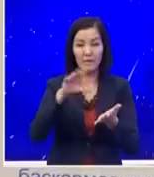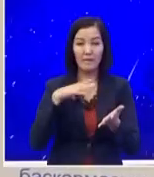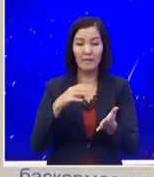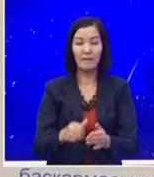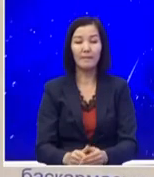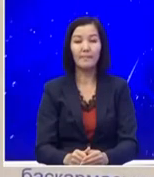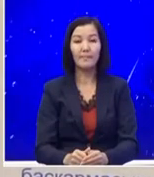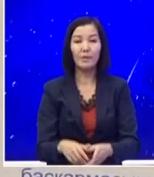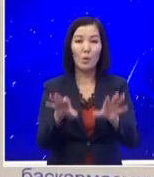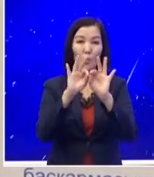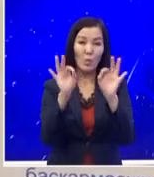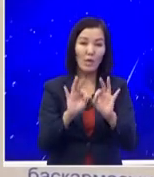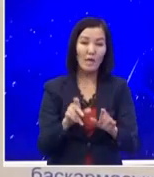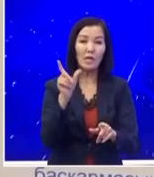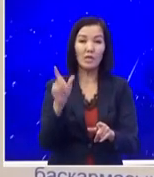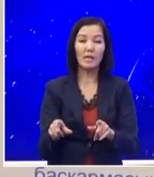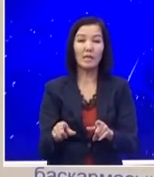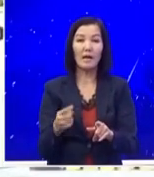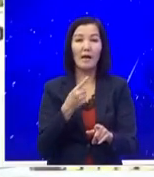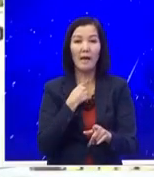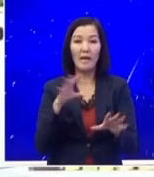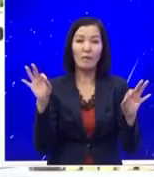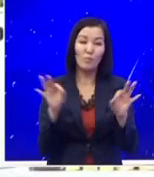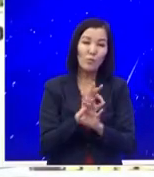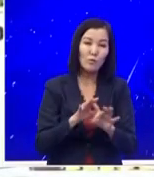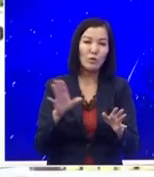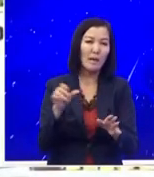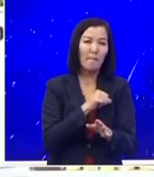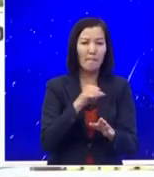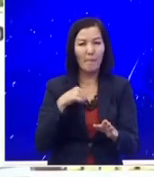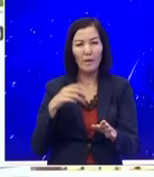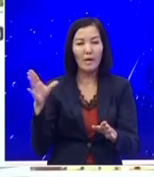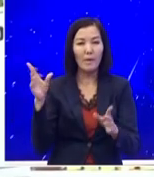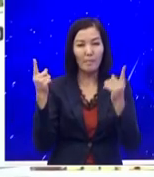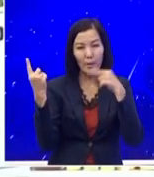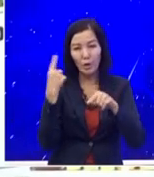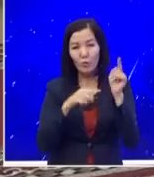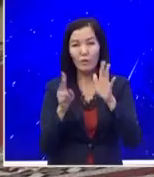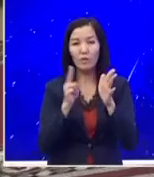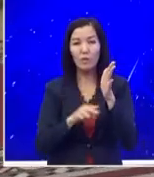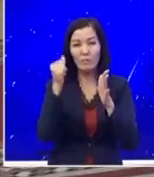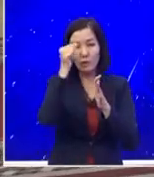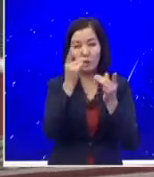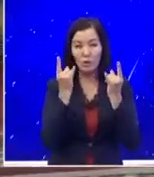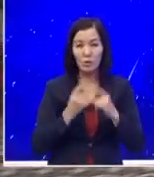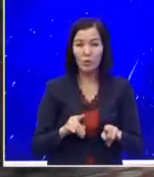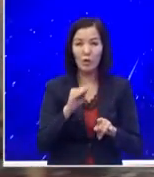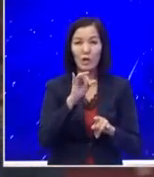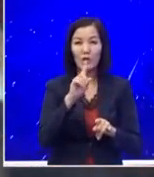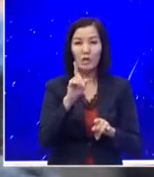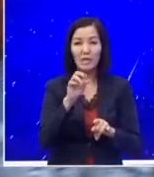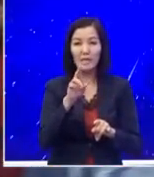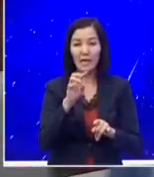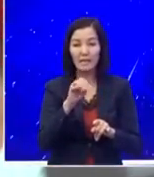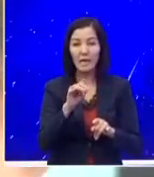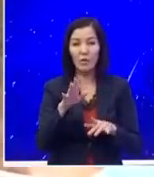азамат. Өнерлі жанның көмейінен ән мен жыр қатар ағылады. Ол 1970 жылы дүниеге келген Жезқазған өңірінің